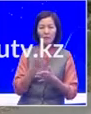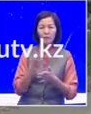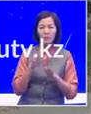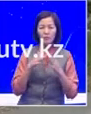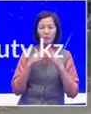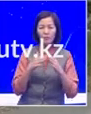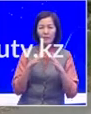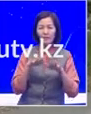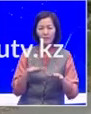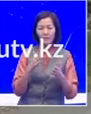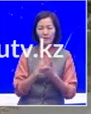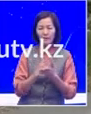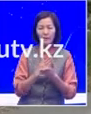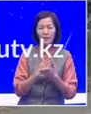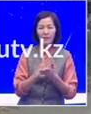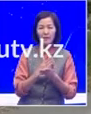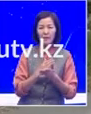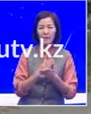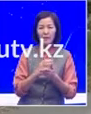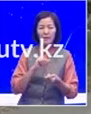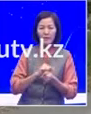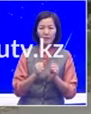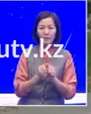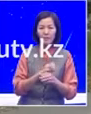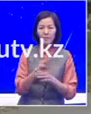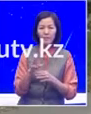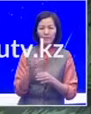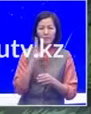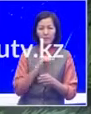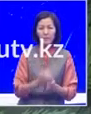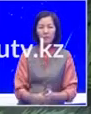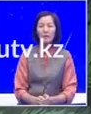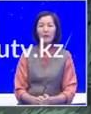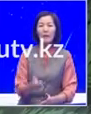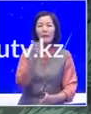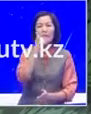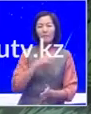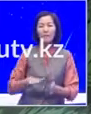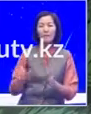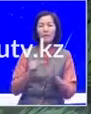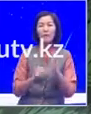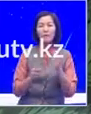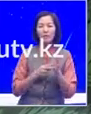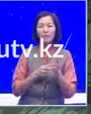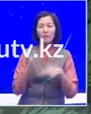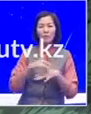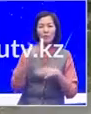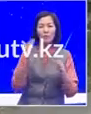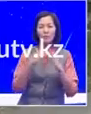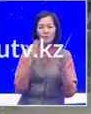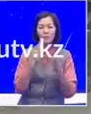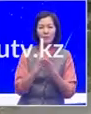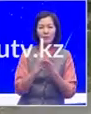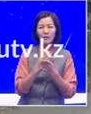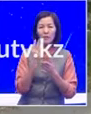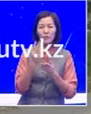базасы тұрғындарды қатты отынмен, көмірмен қамтамасыз етуде. Панфилов ауданында 67 көпқабатты тұрғын үйлеріміз бар.